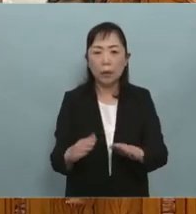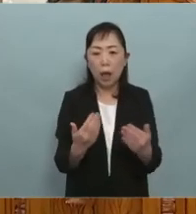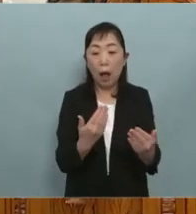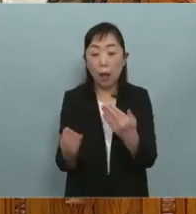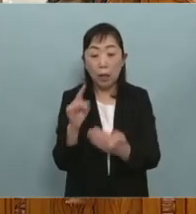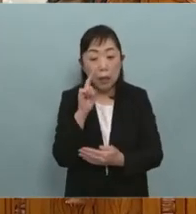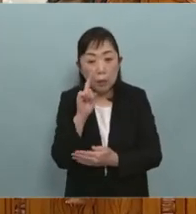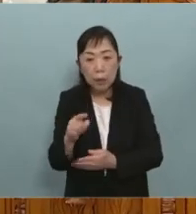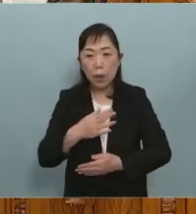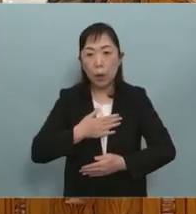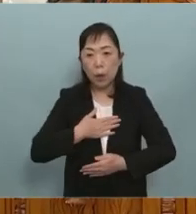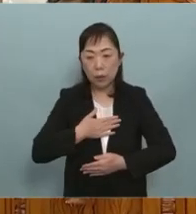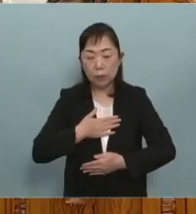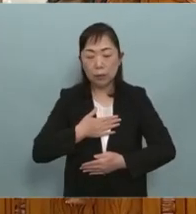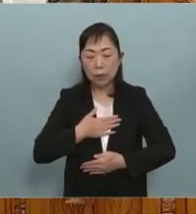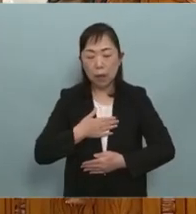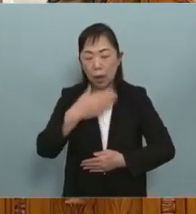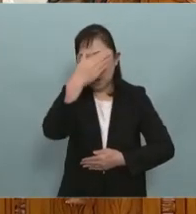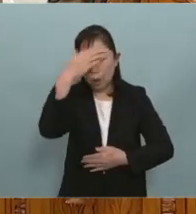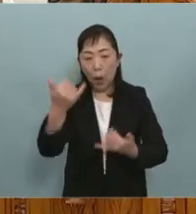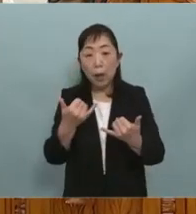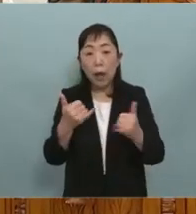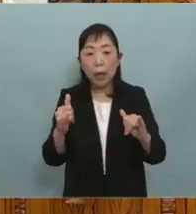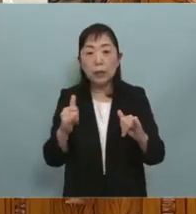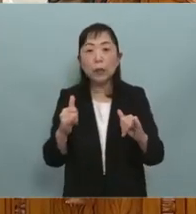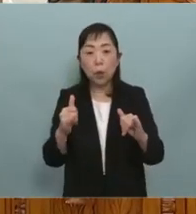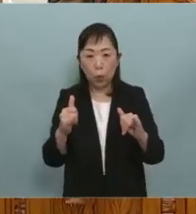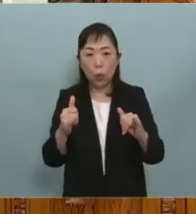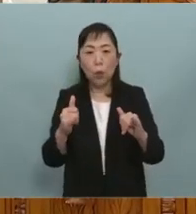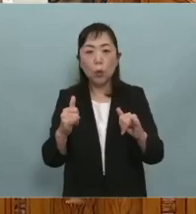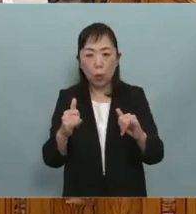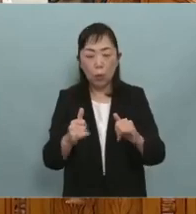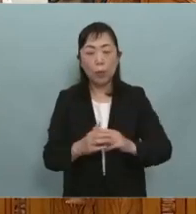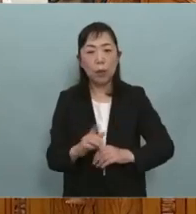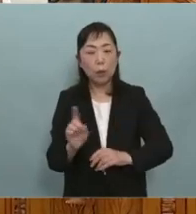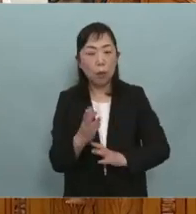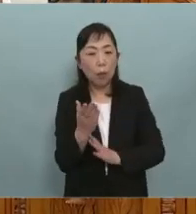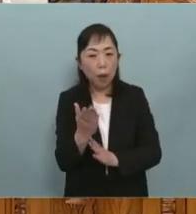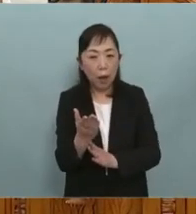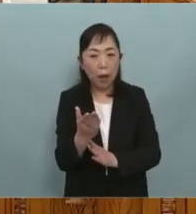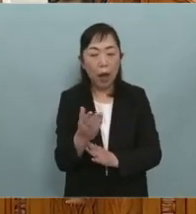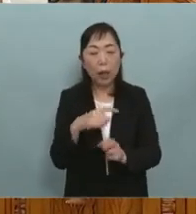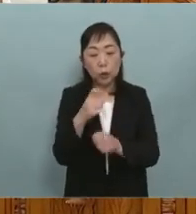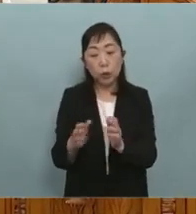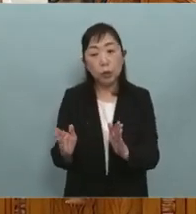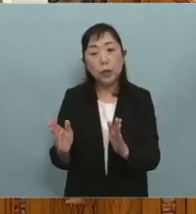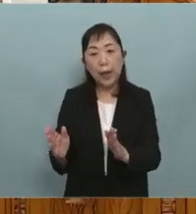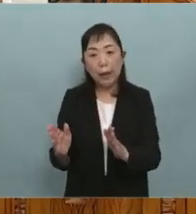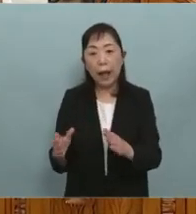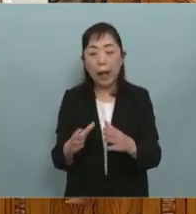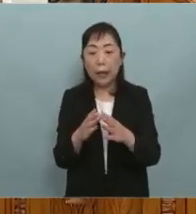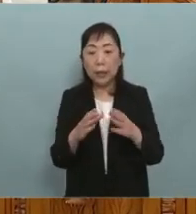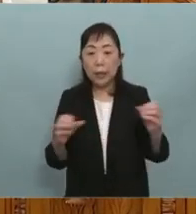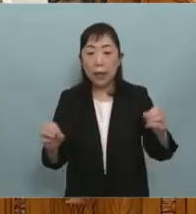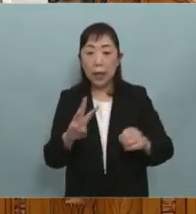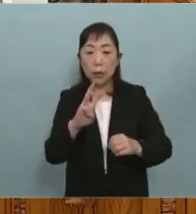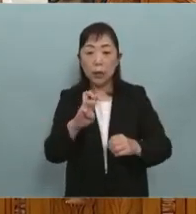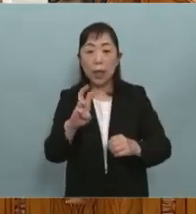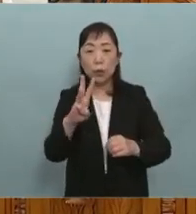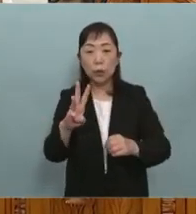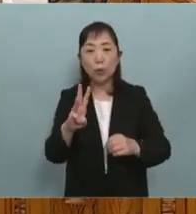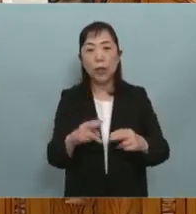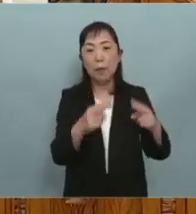事実です若年世代の人口移動を見るとこの10年間全国33の